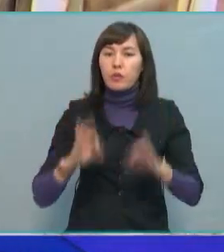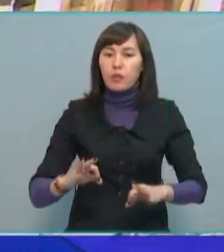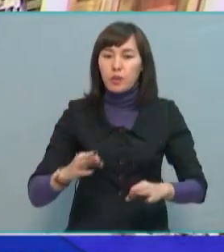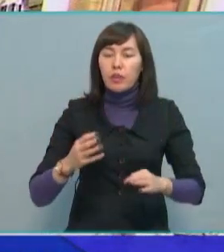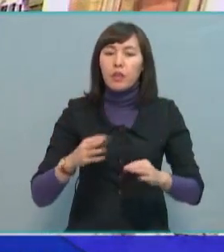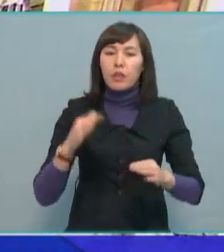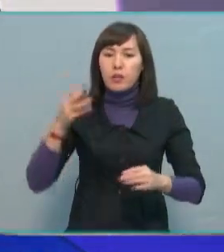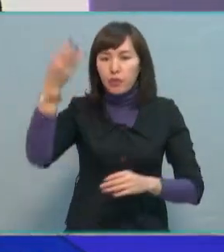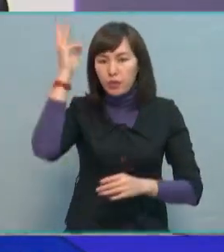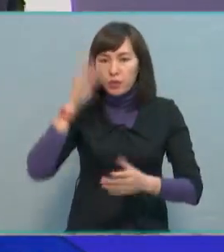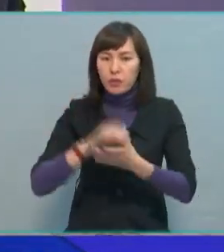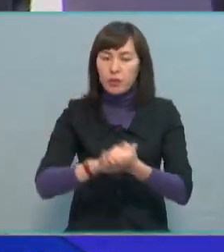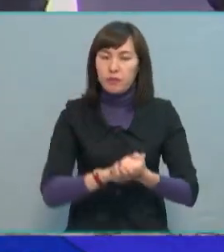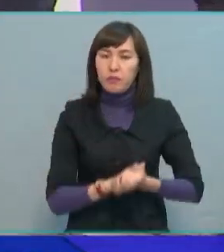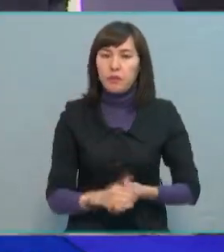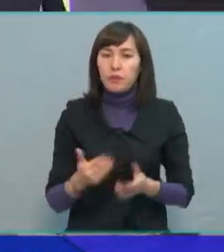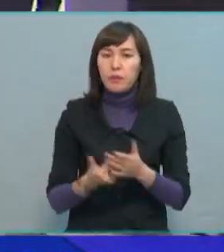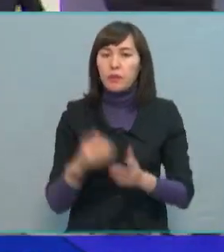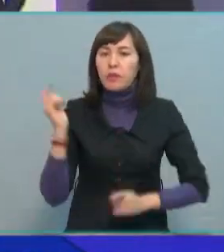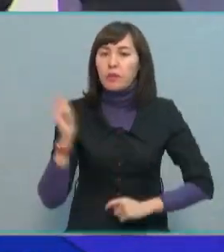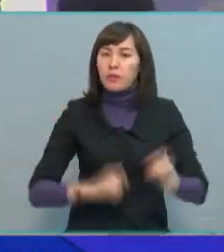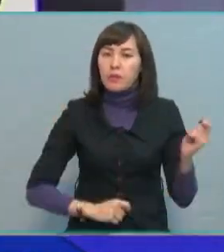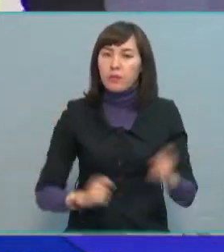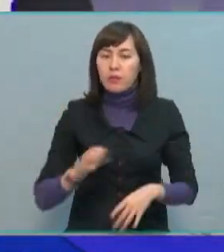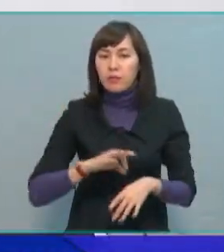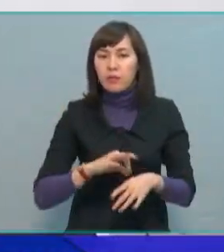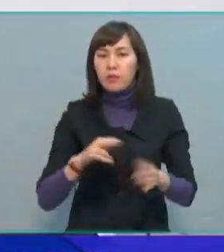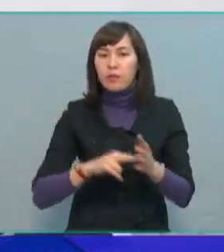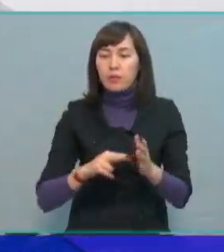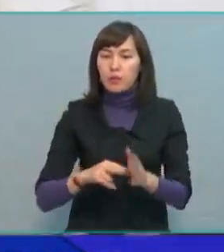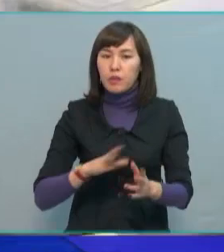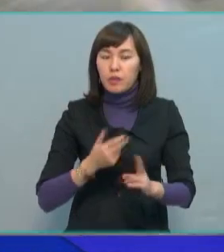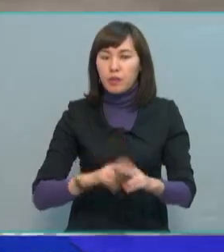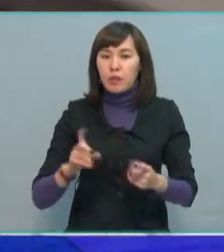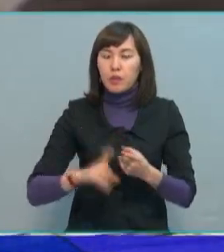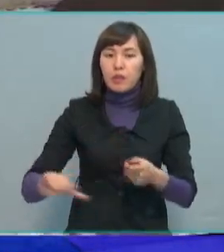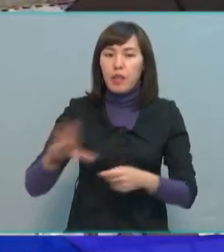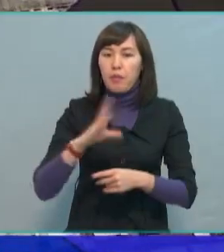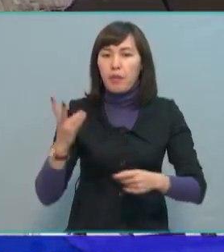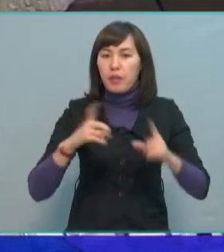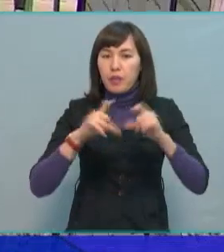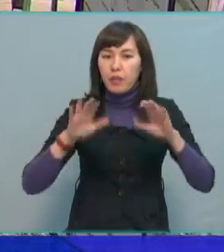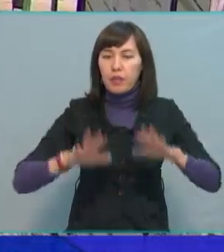тілдес мемлекеттердің ынтымақтастығы кеңесінің саммитін өткізу жоспарланған. Осыған орай барлық қажетті